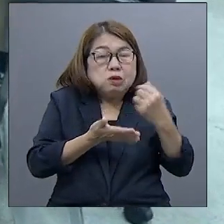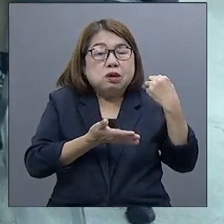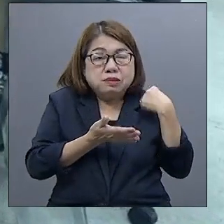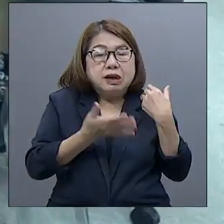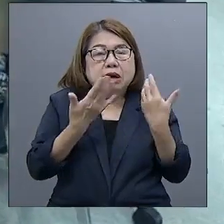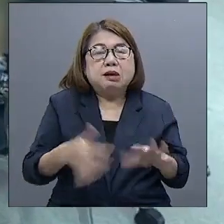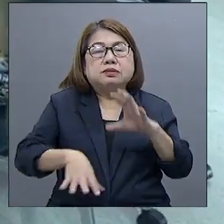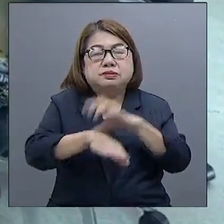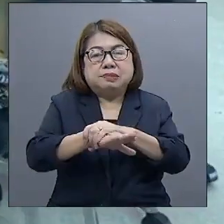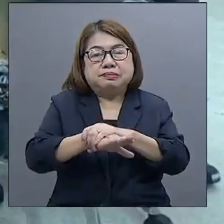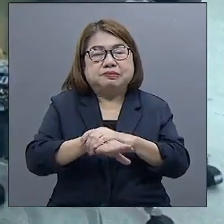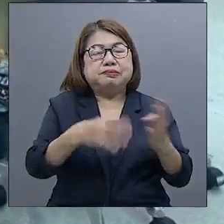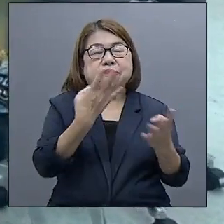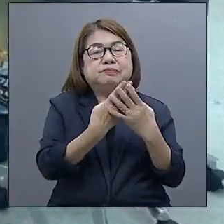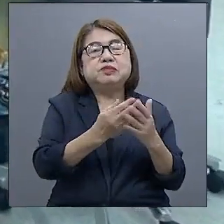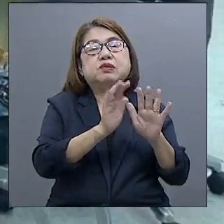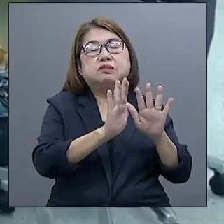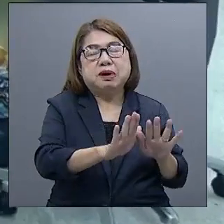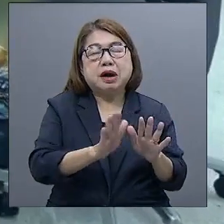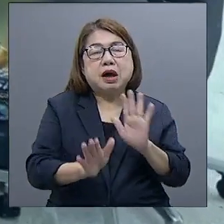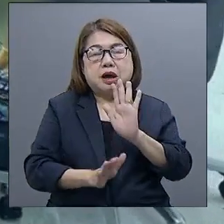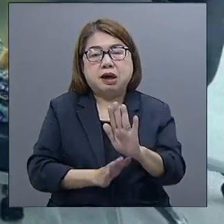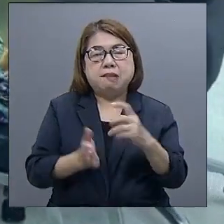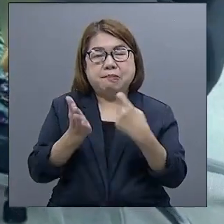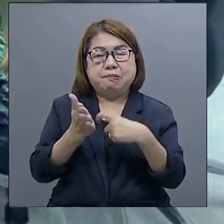ควบคุมตัวฝากขังต่อและคัดค้านการประกันตัวครับ